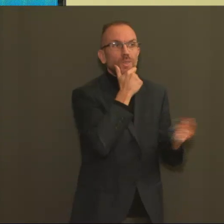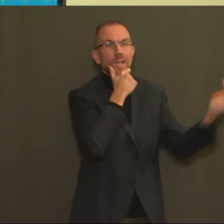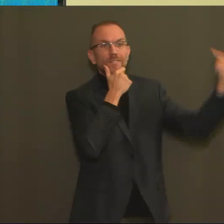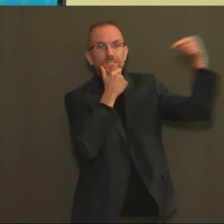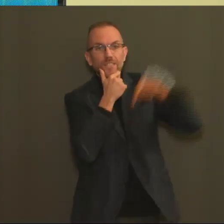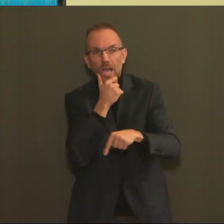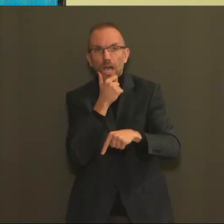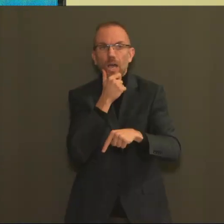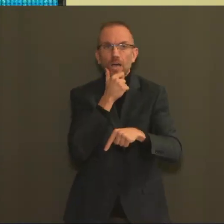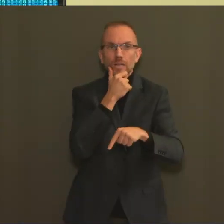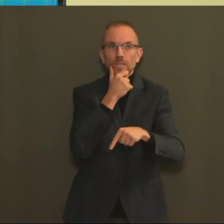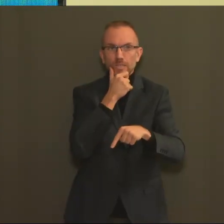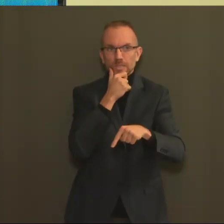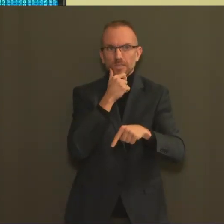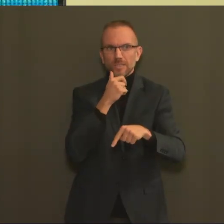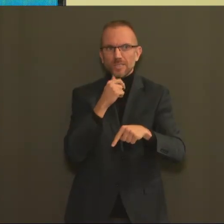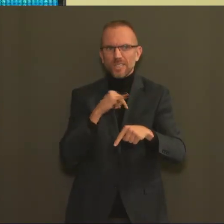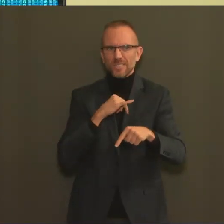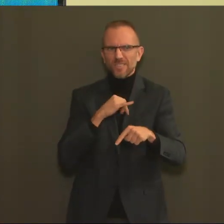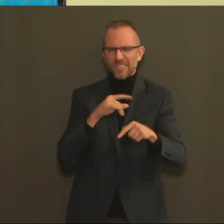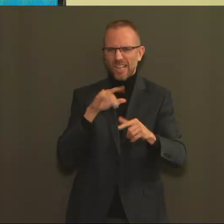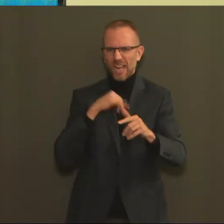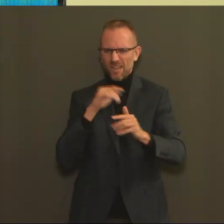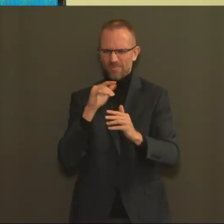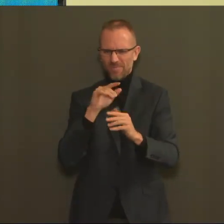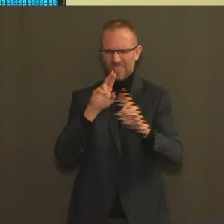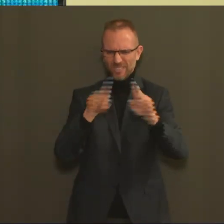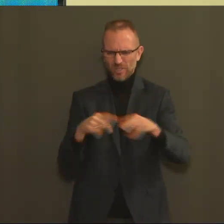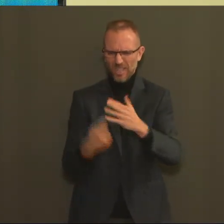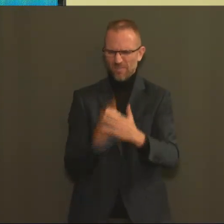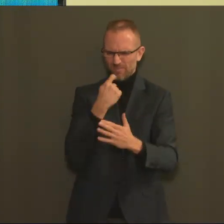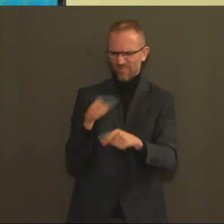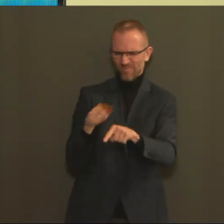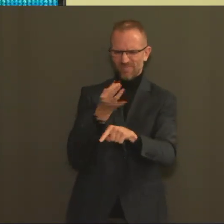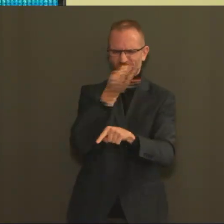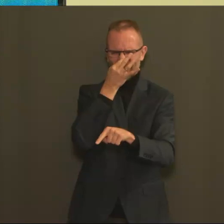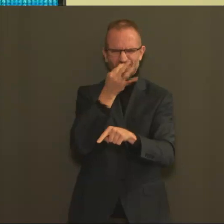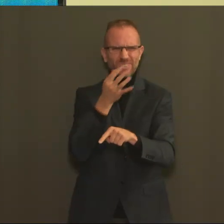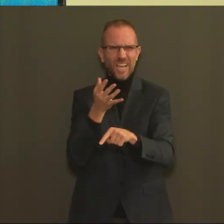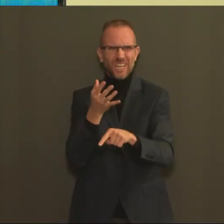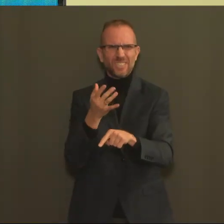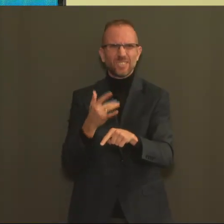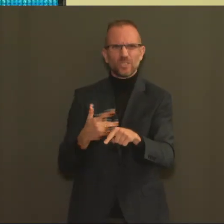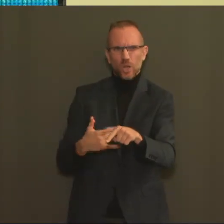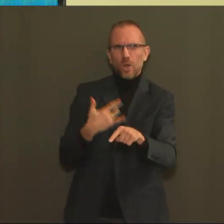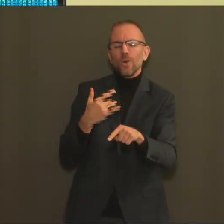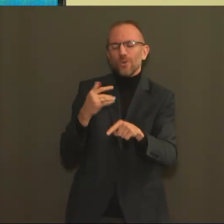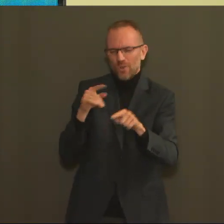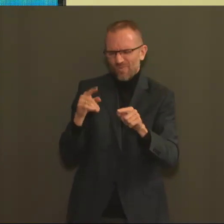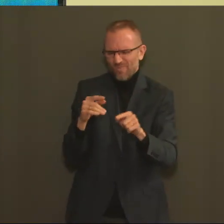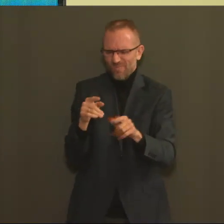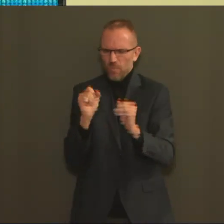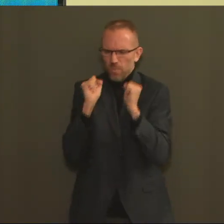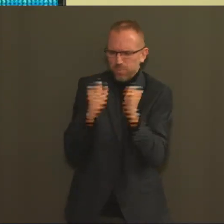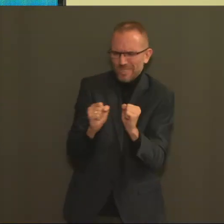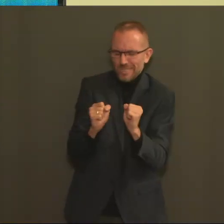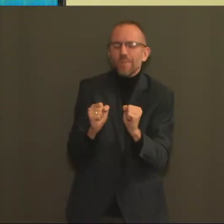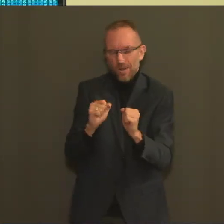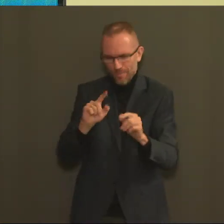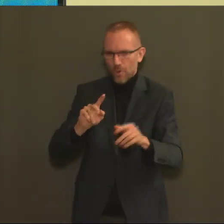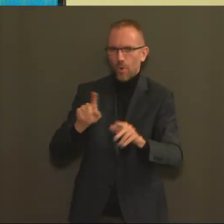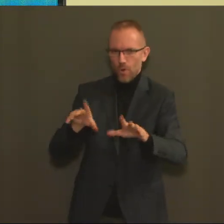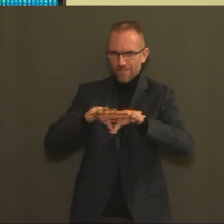alkyl proces hier hoi zeg hier de die dag jonkies ja dus daarvan clip al bezwaar dat is tuin ploeg